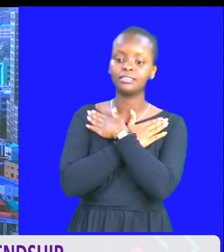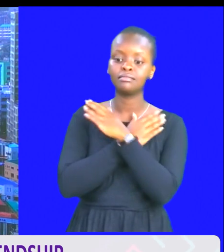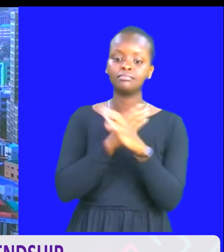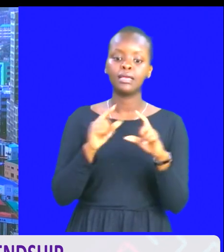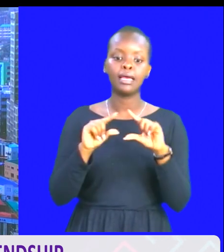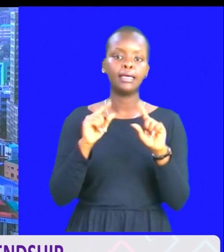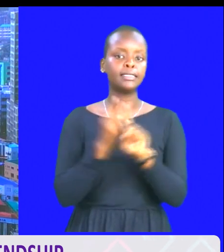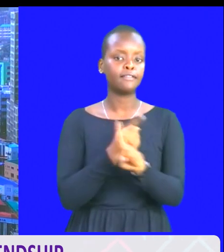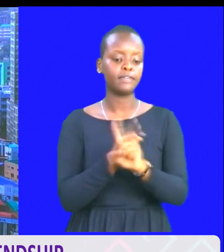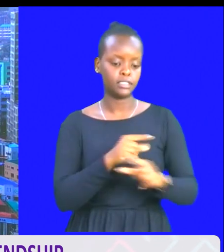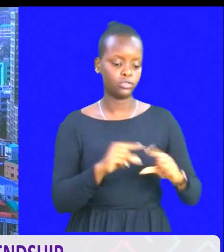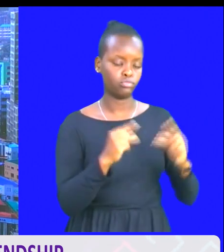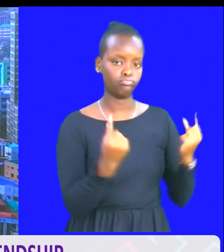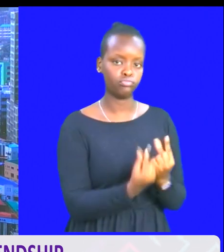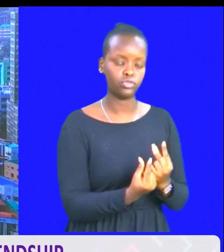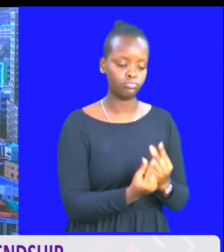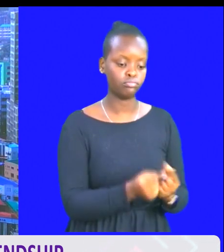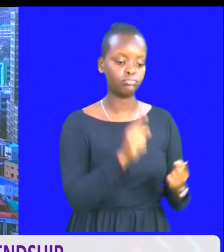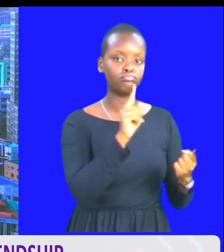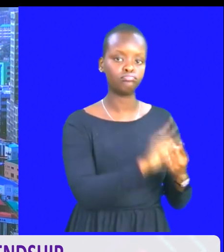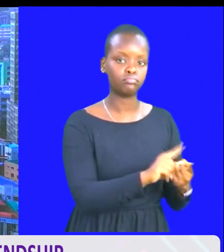kweli kuna yule perform